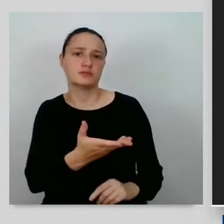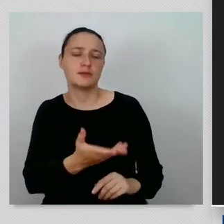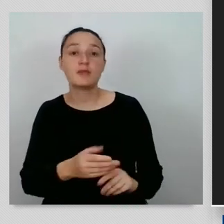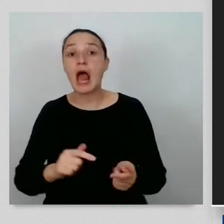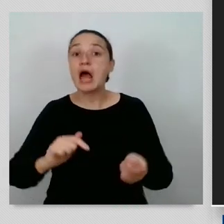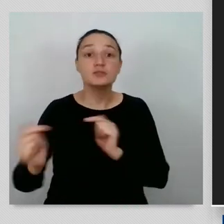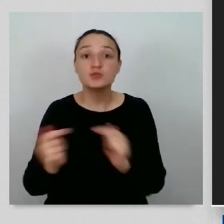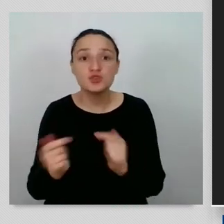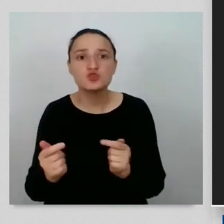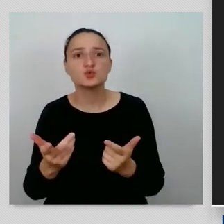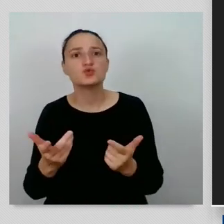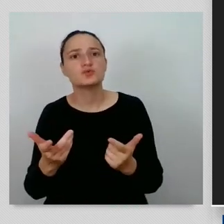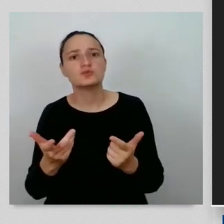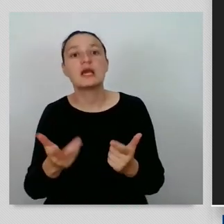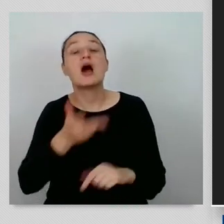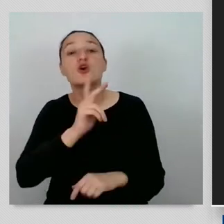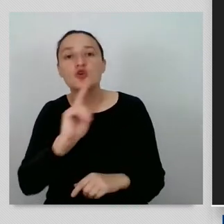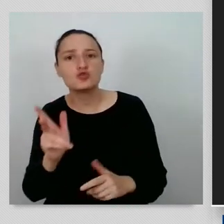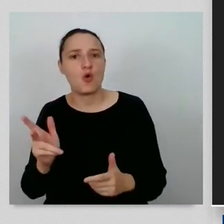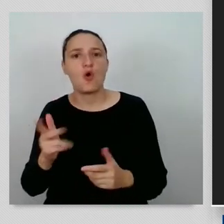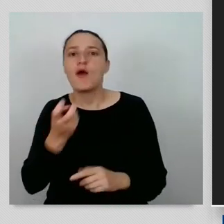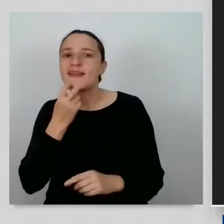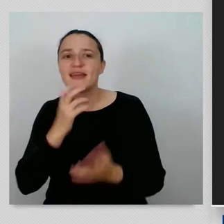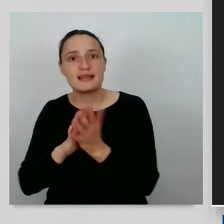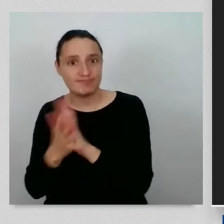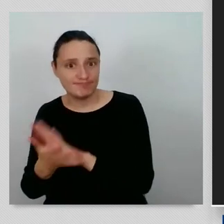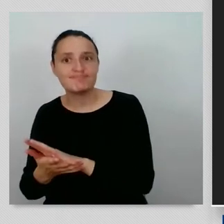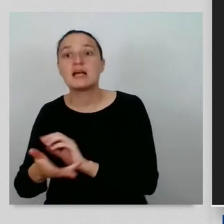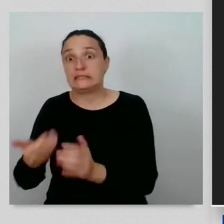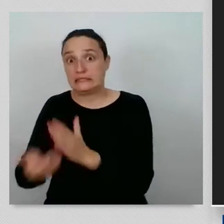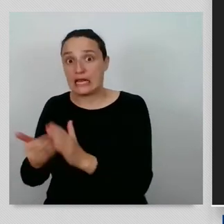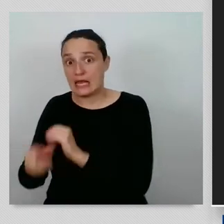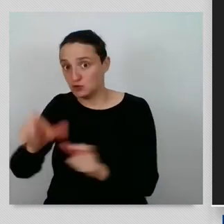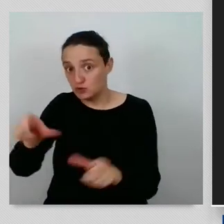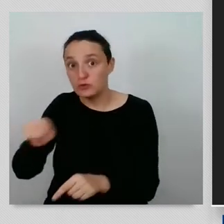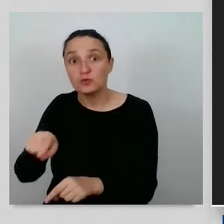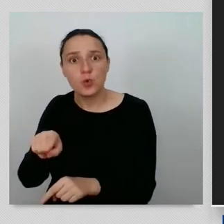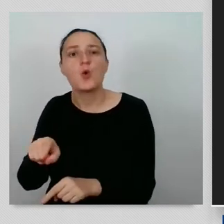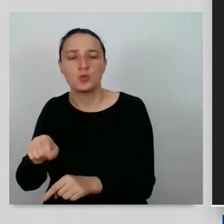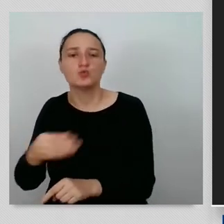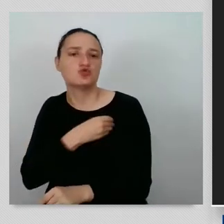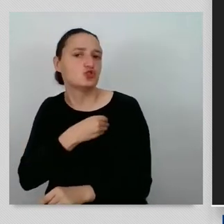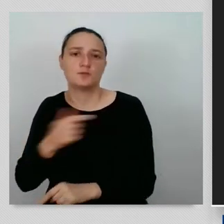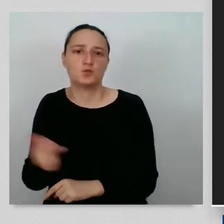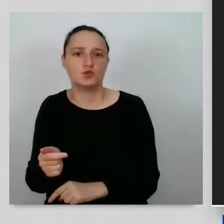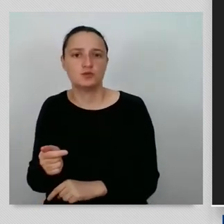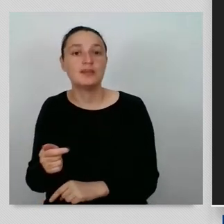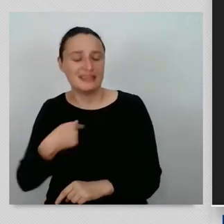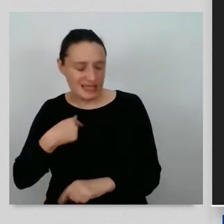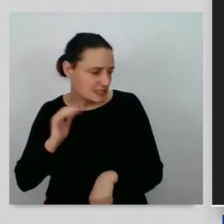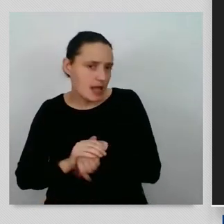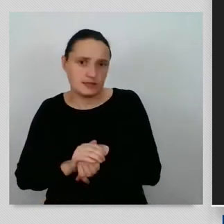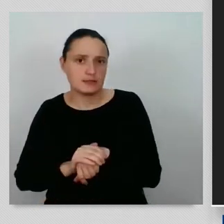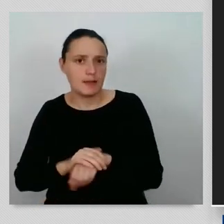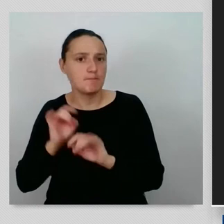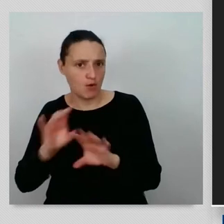tymi najbardziej narażonymi na transformację energetyczną obszarami w Polsce będzie dyskusją uczciwą, prawda? Bo też zgadzam się z tym, o czym